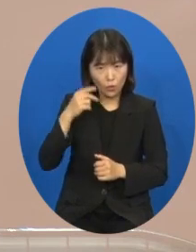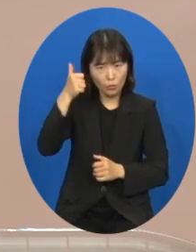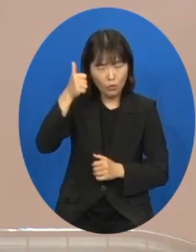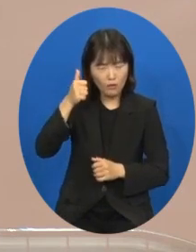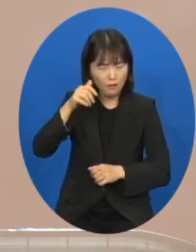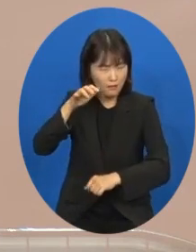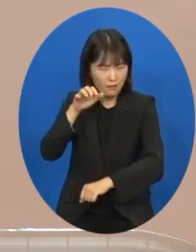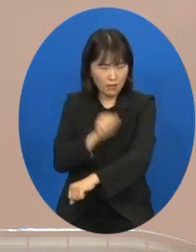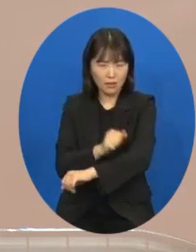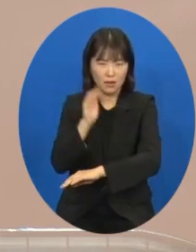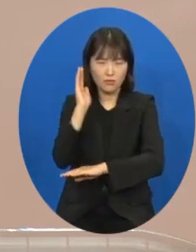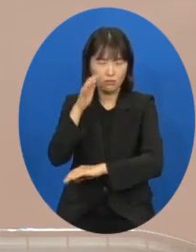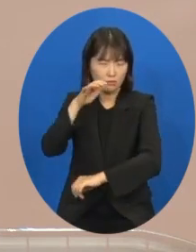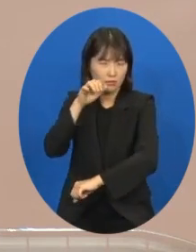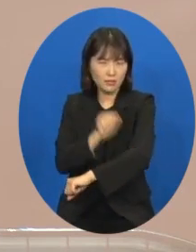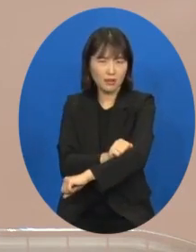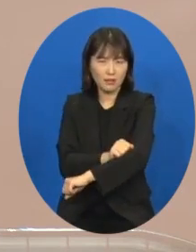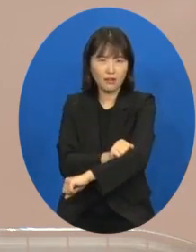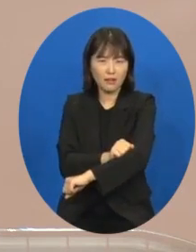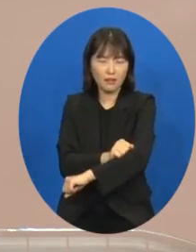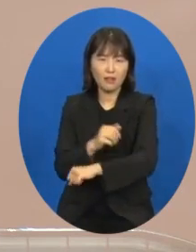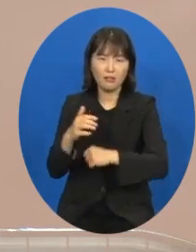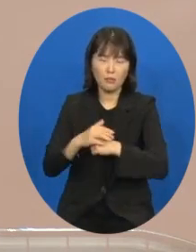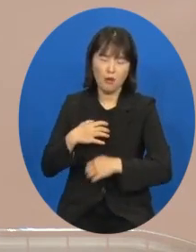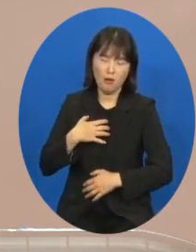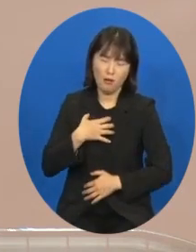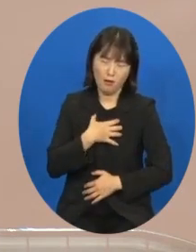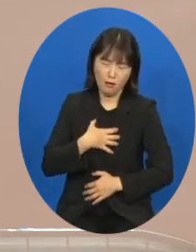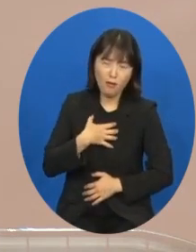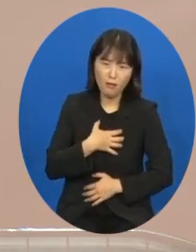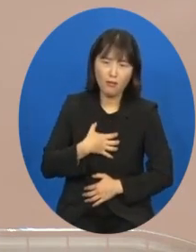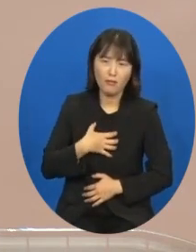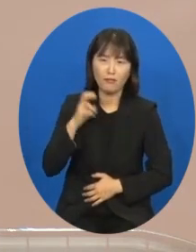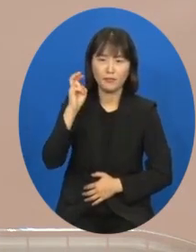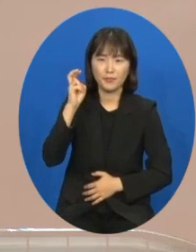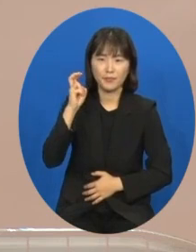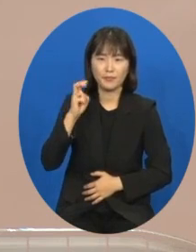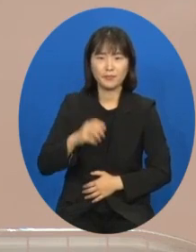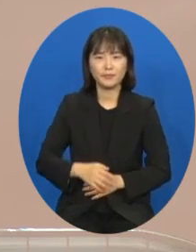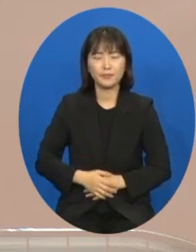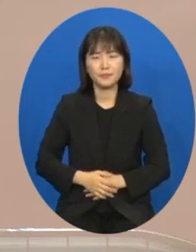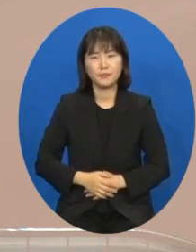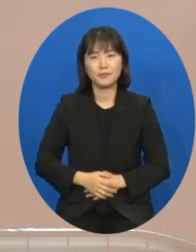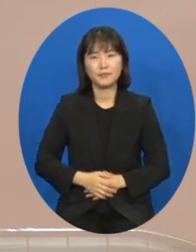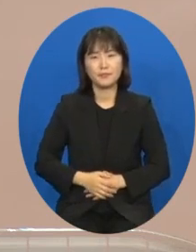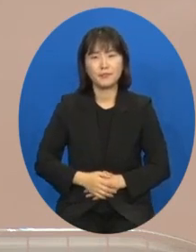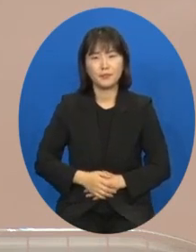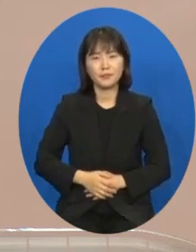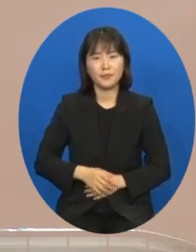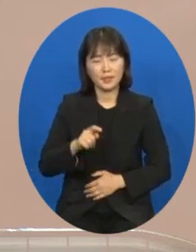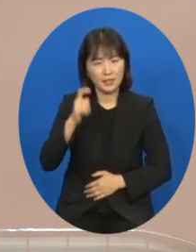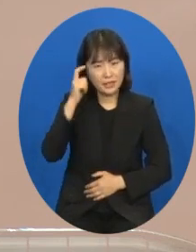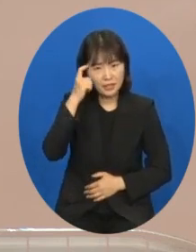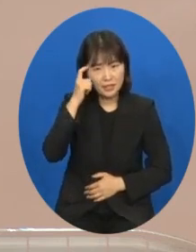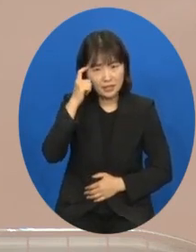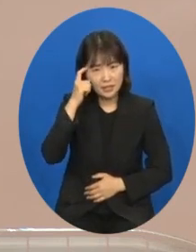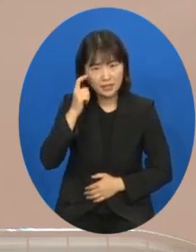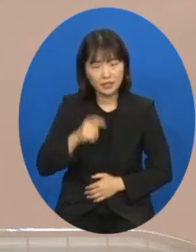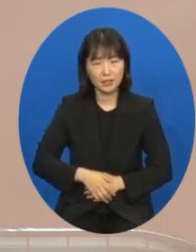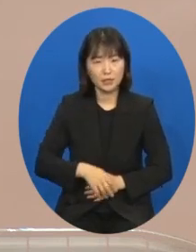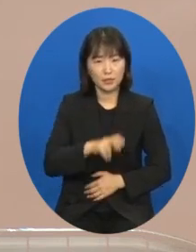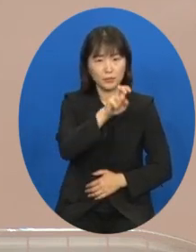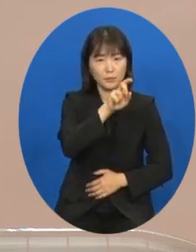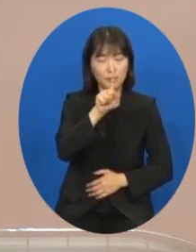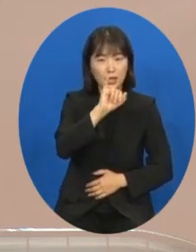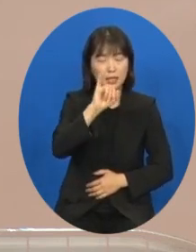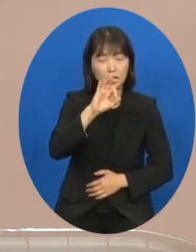잘하시고 설교도 잘하시는 분이니 걱정이 된 거죠. 그게 그 생각이 이 마이어 목사님